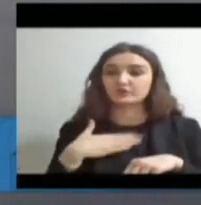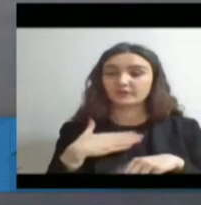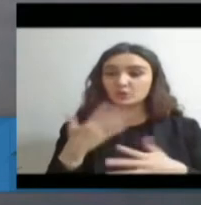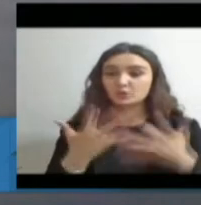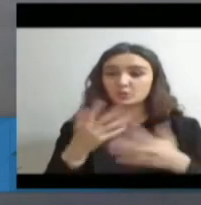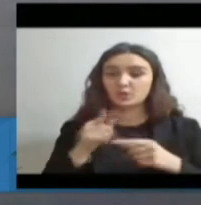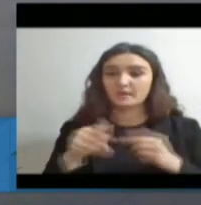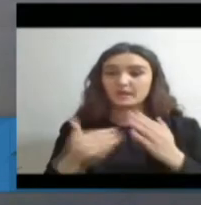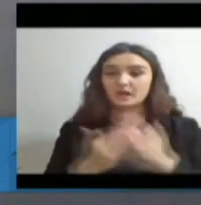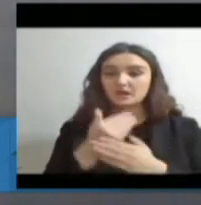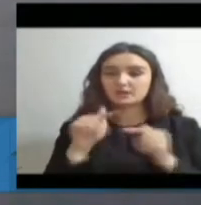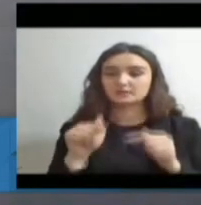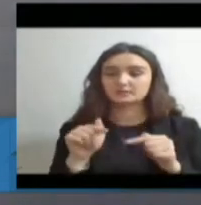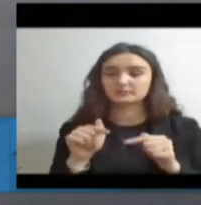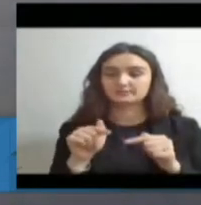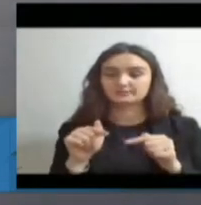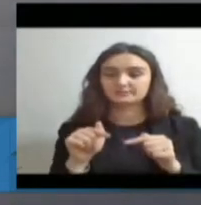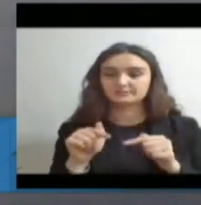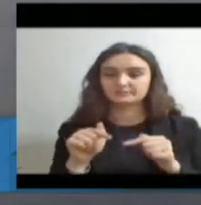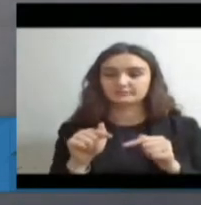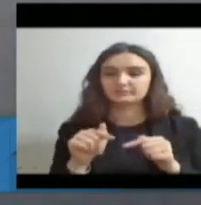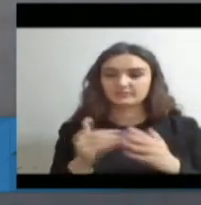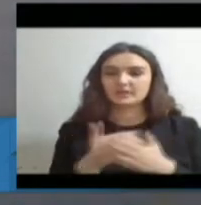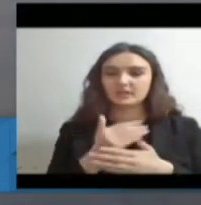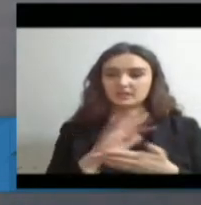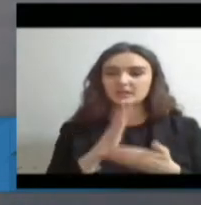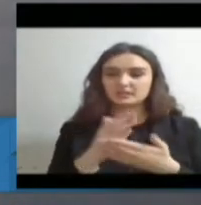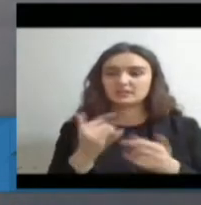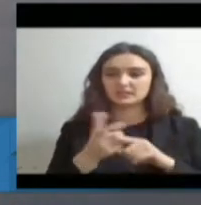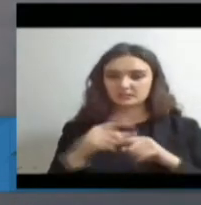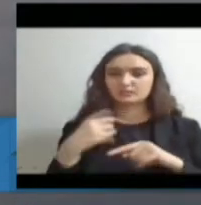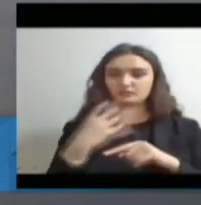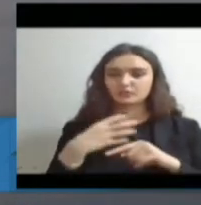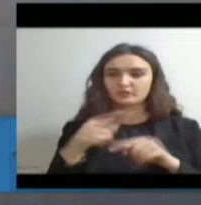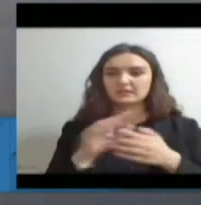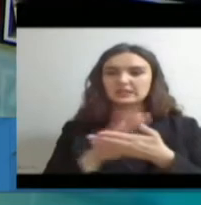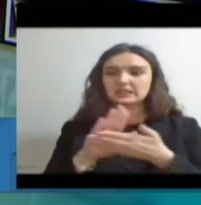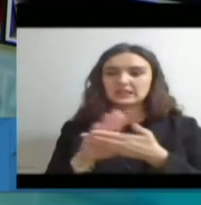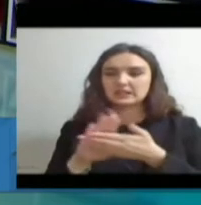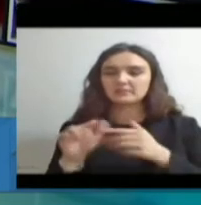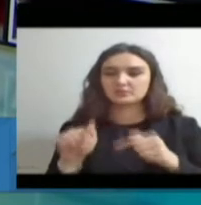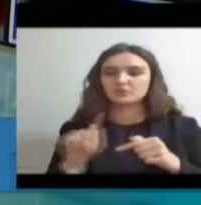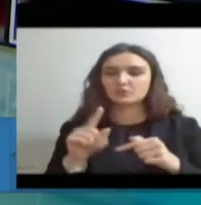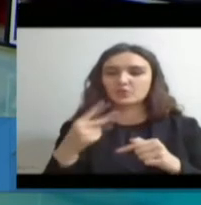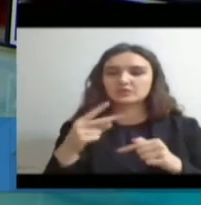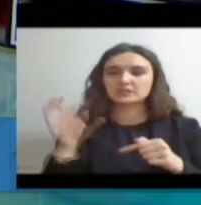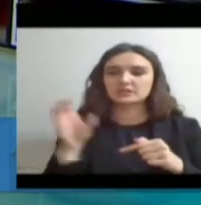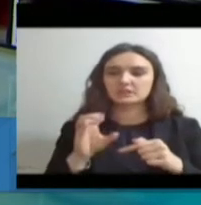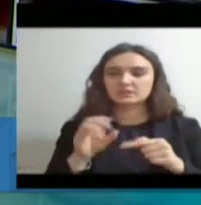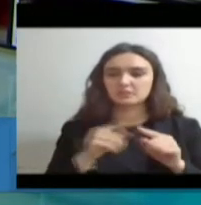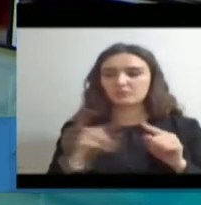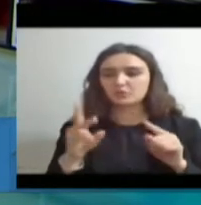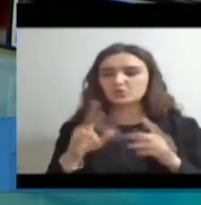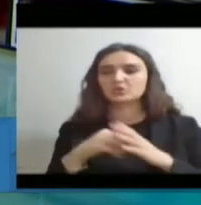ახალ პრინციპში ახალი არ არის, მაგრამ ახლა ძალიან აქტუალური გახდა ეს ჰიგიენის ნორმები, რომ მაგალითად 20 წამის განმავლობაში უნდა